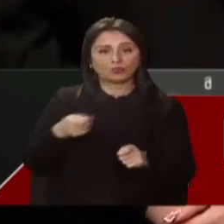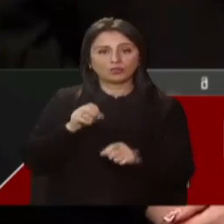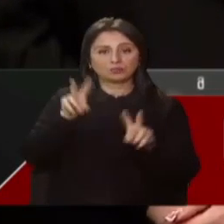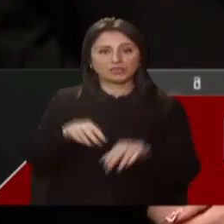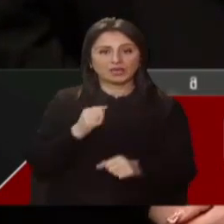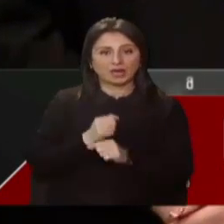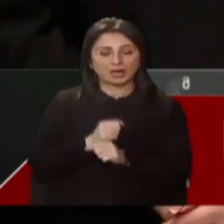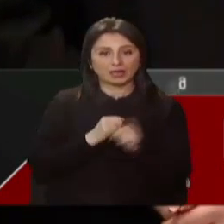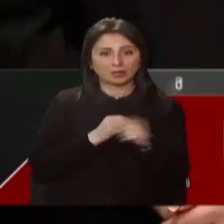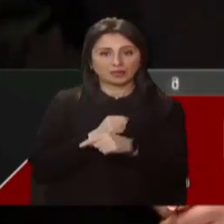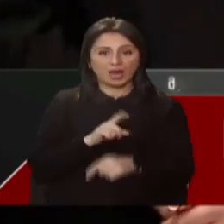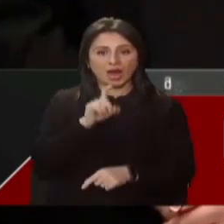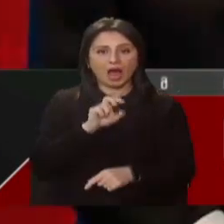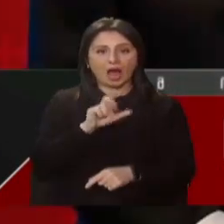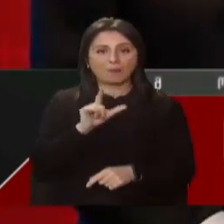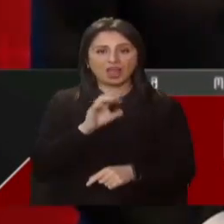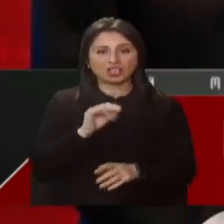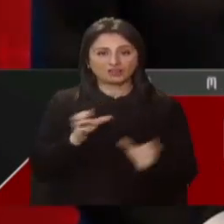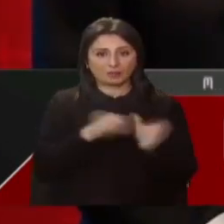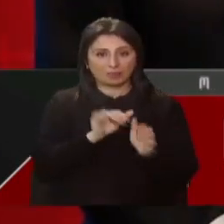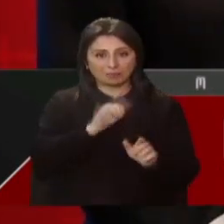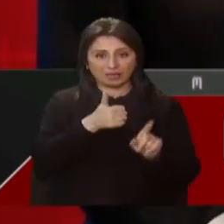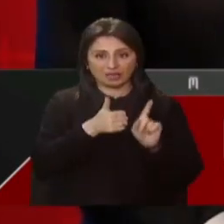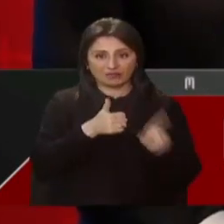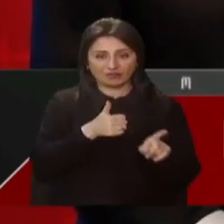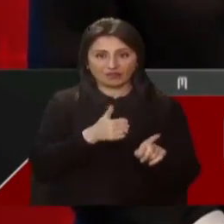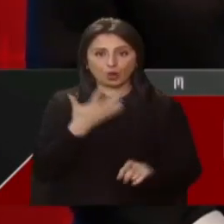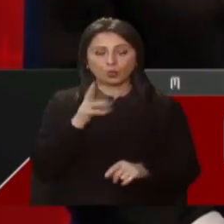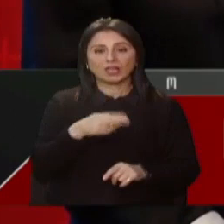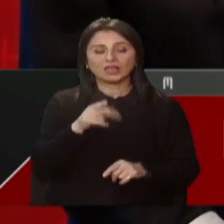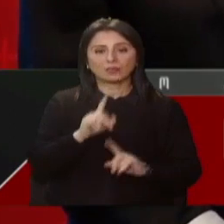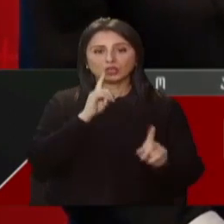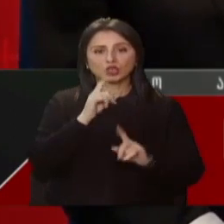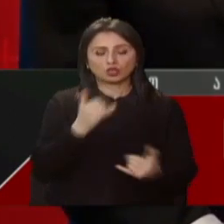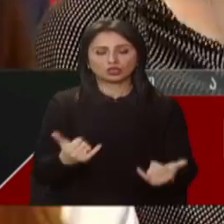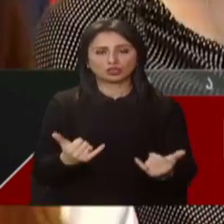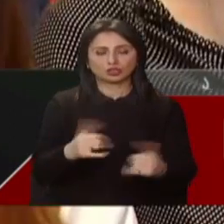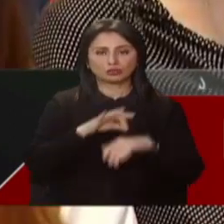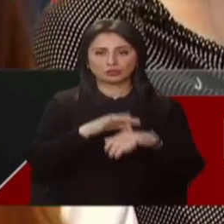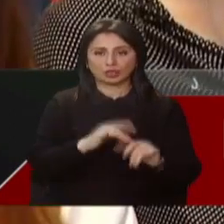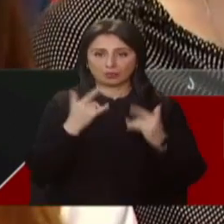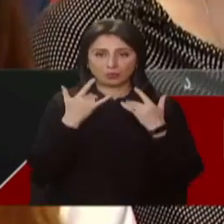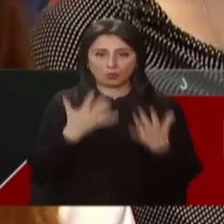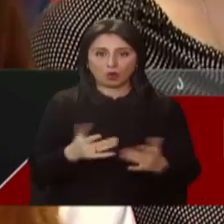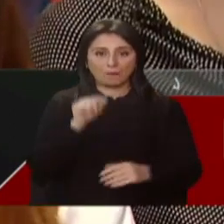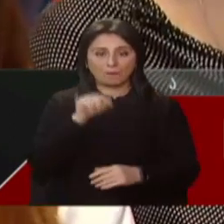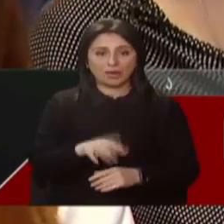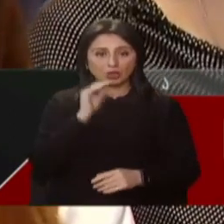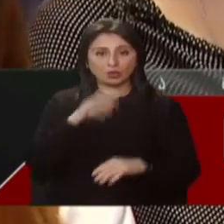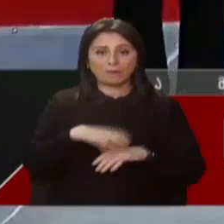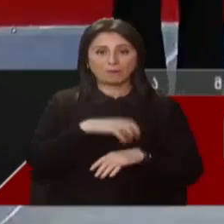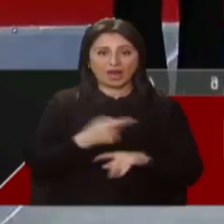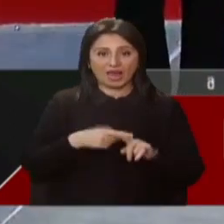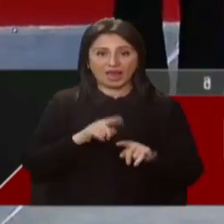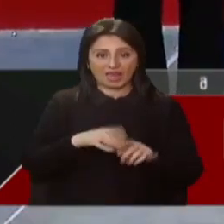მცდელობაში ადანაშაულებს. ლევან ხაბეიშვილის მხარდამჭერებმა პოლიტსაბჭოსგან 5 დეკემბერს ხდომის დაუყოვნებლივ ჩატარება მოითხოვეს. მაშინ, როცა პარტიის